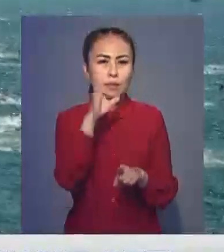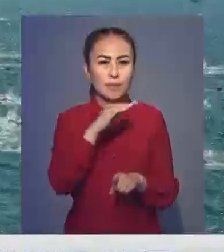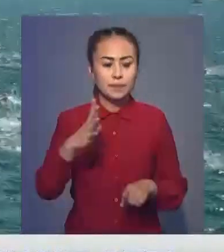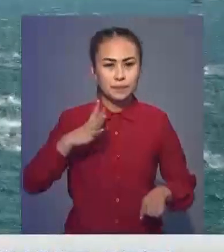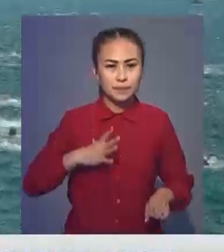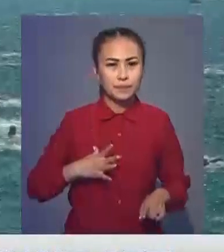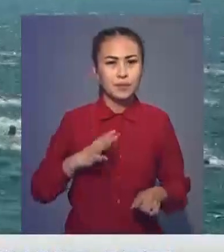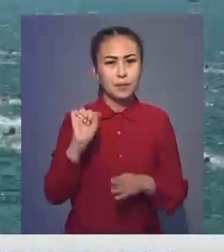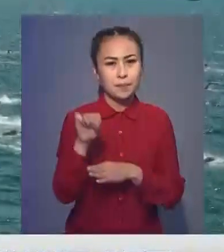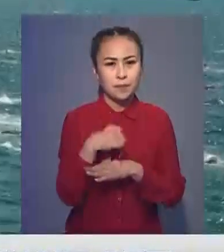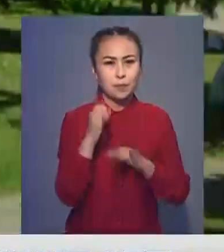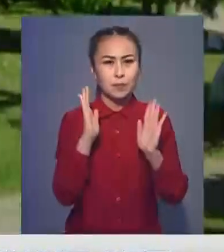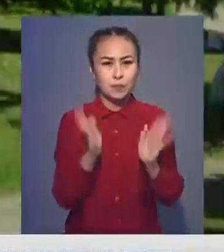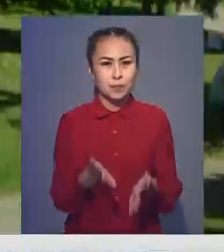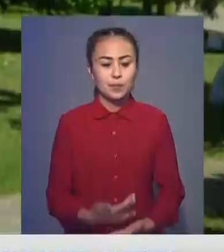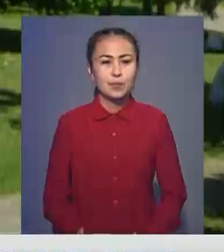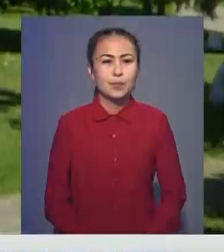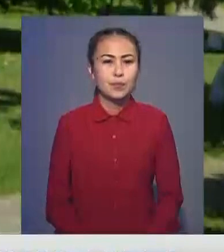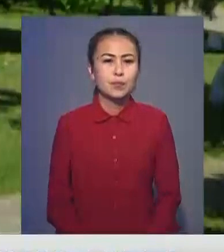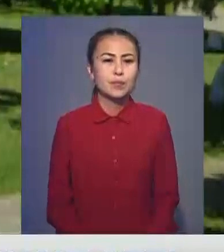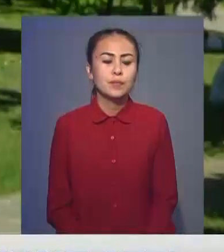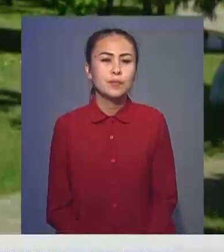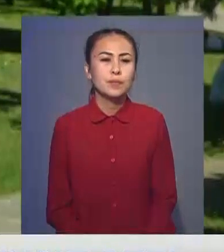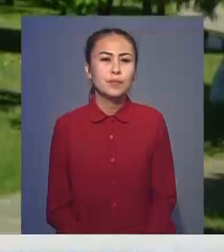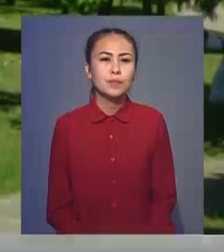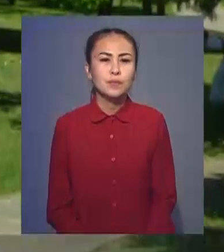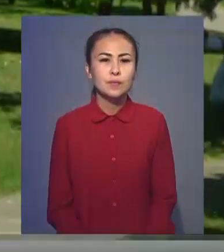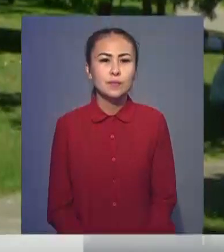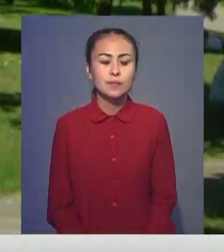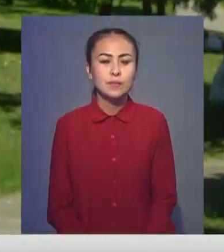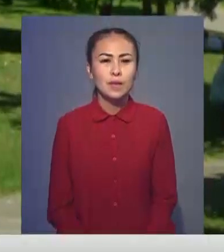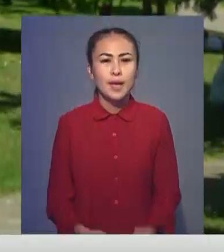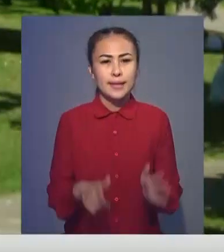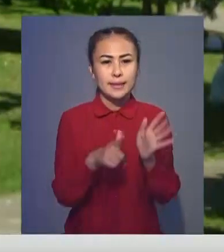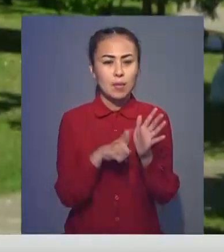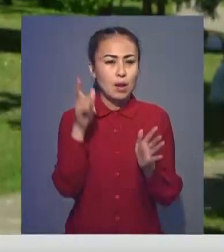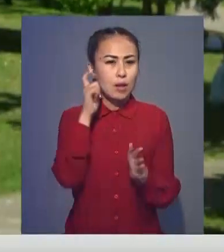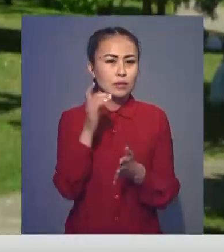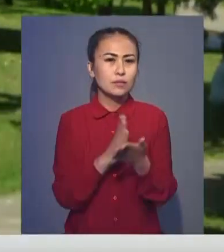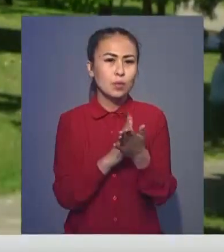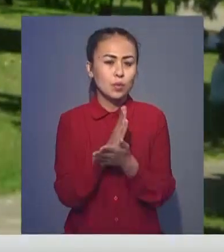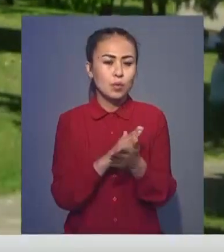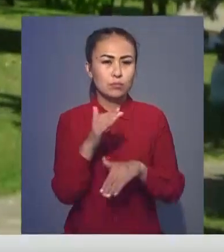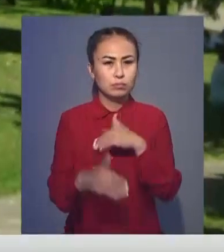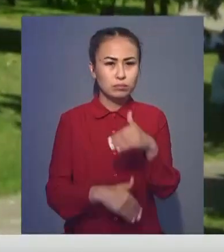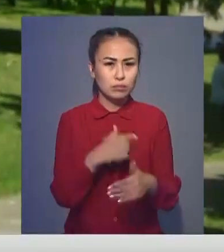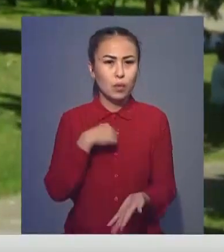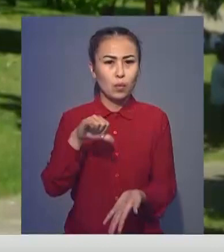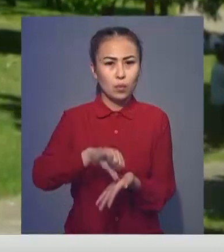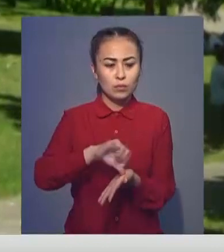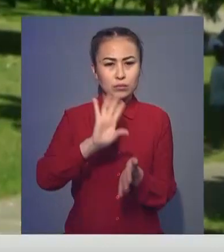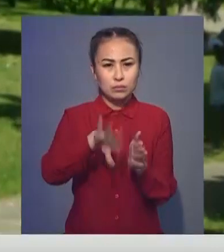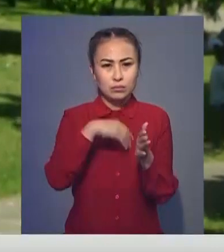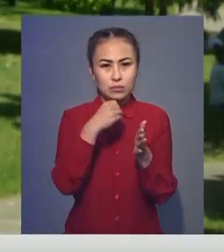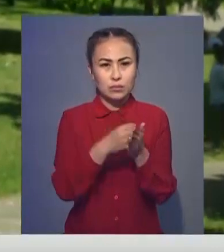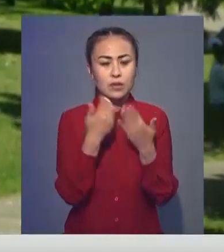ғана жеңіске жетеді. 7 senedir yüzüyorum. İlk defa 2013'te. 7 жылдан бері Босфордағы жүзу жарысына қатысып келемін.